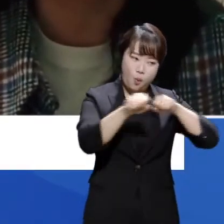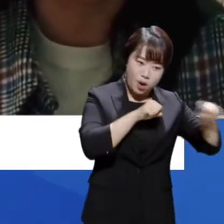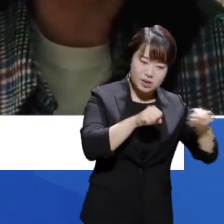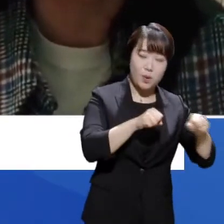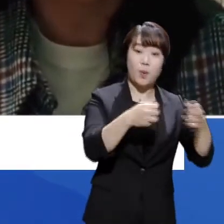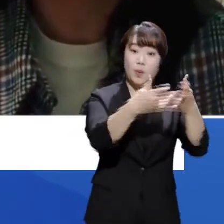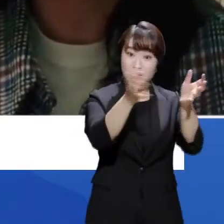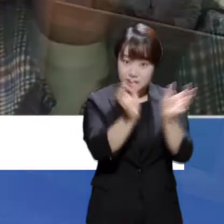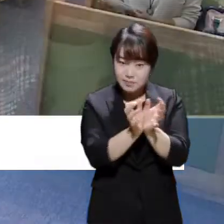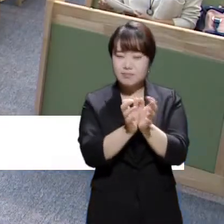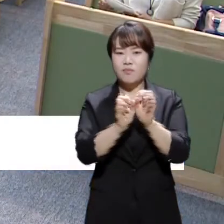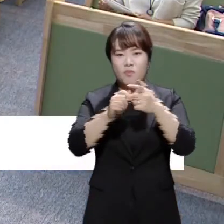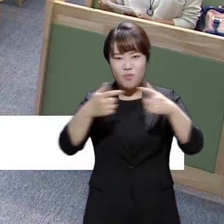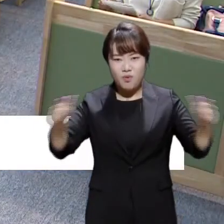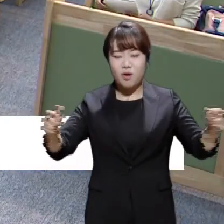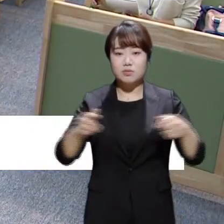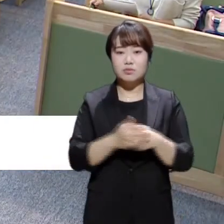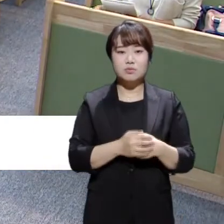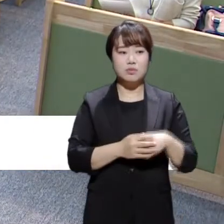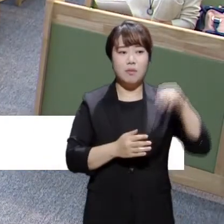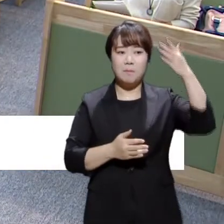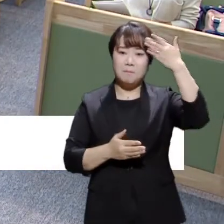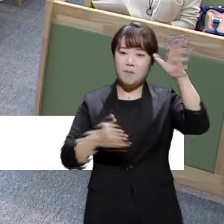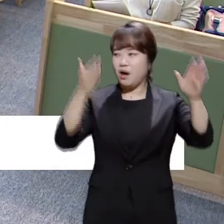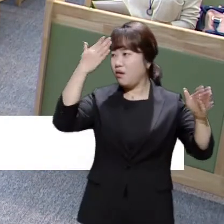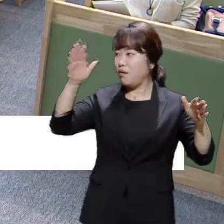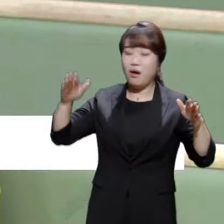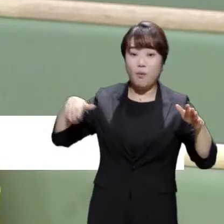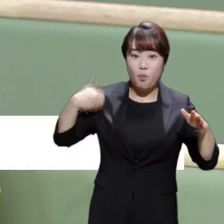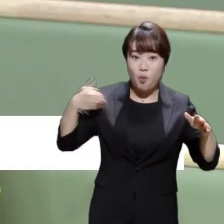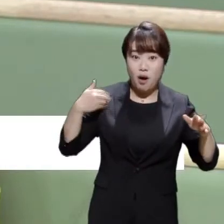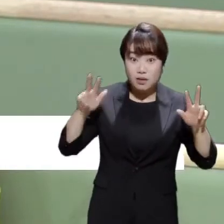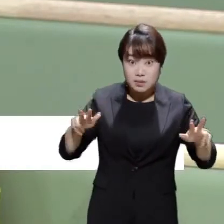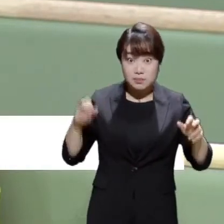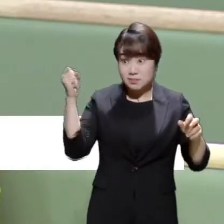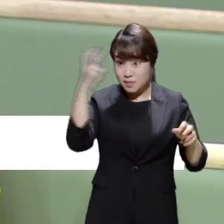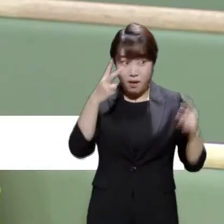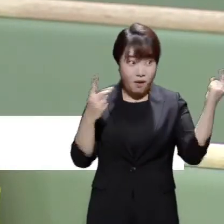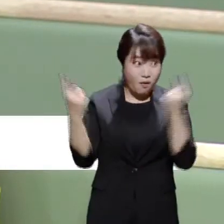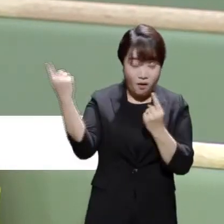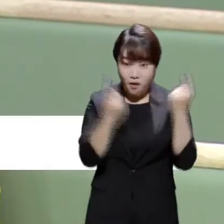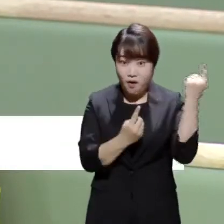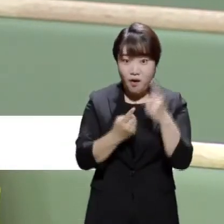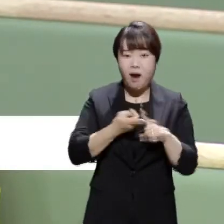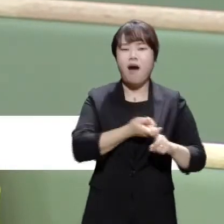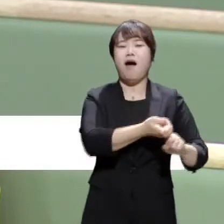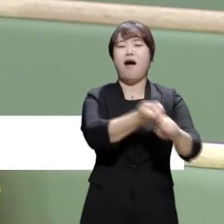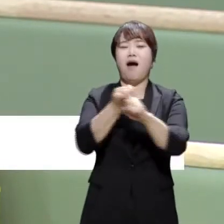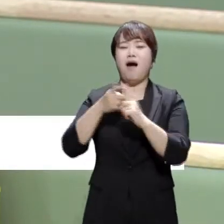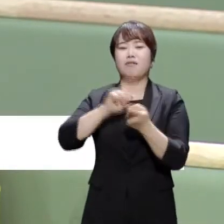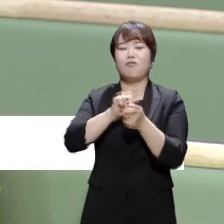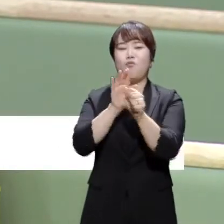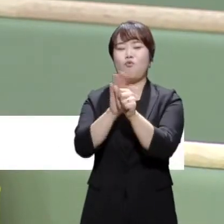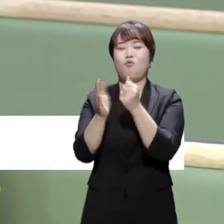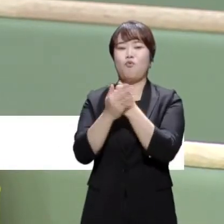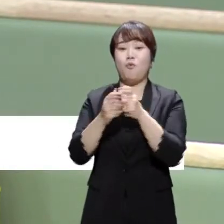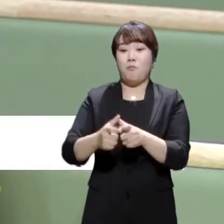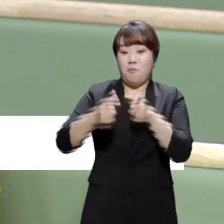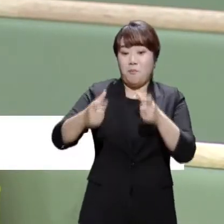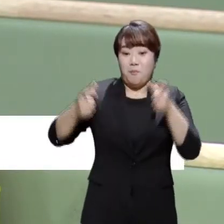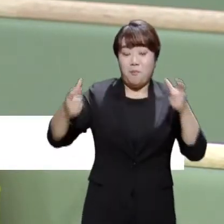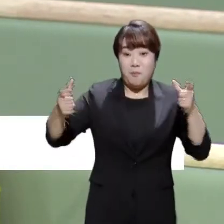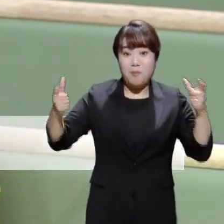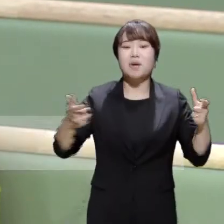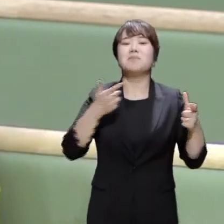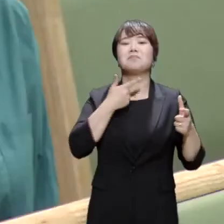단체 분들이 그동안 서로의 존재감을 모르고 있다가 함께 서로 연대하고 실천할 수 있는 관계로 확장되는